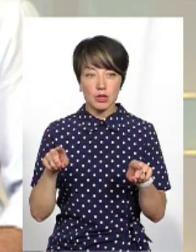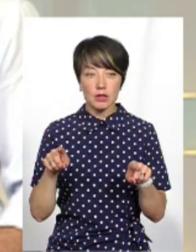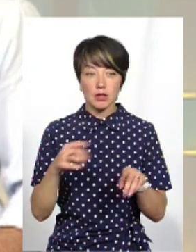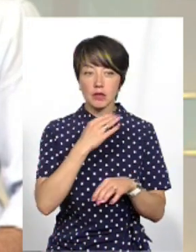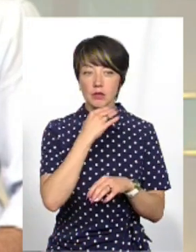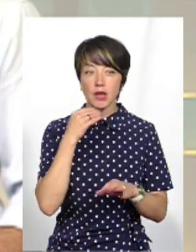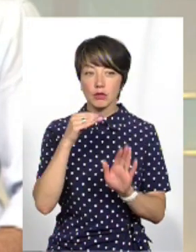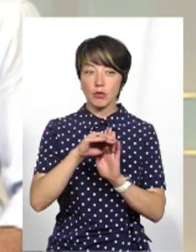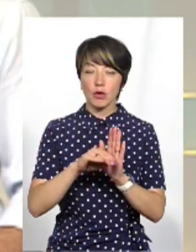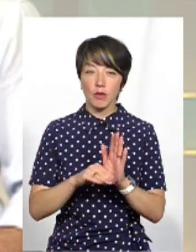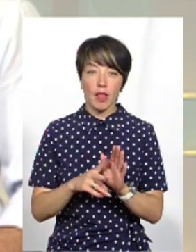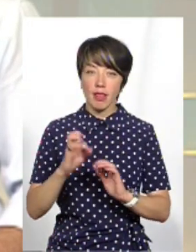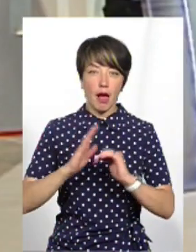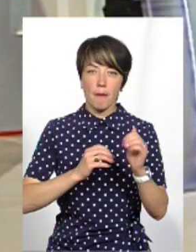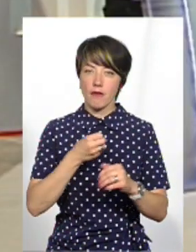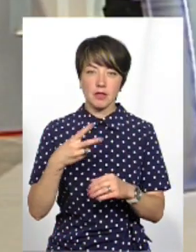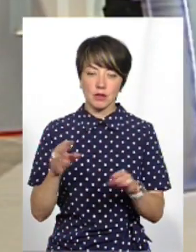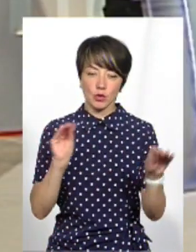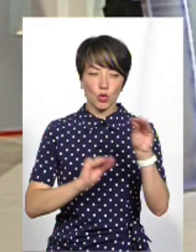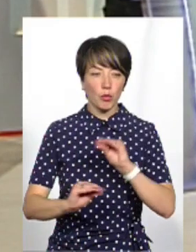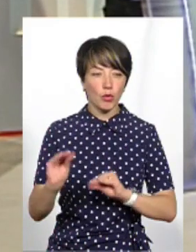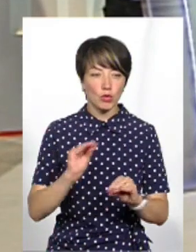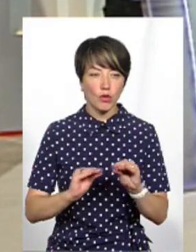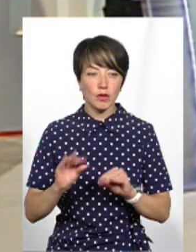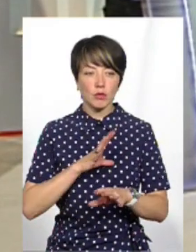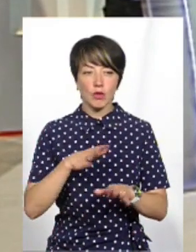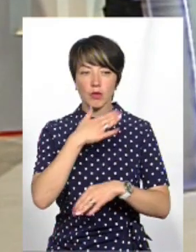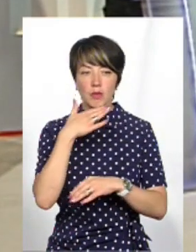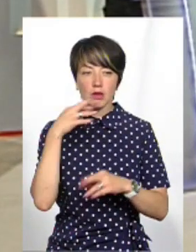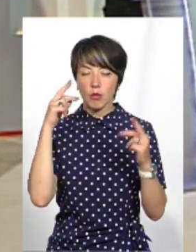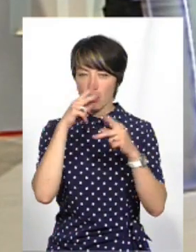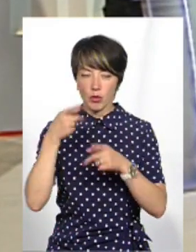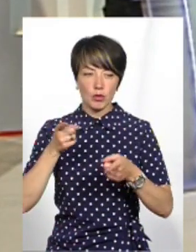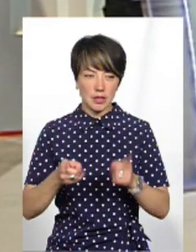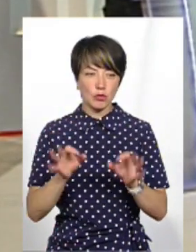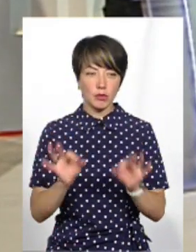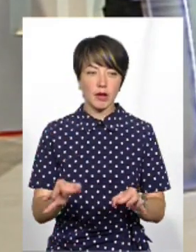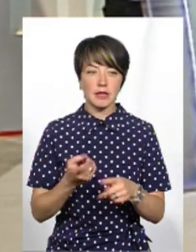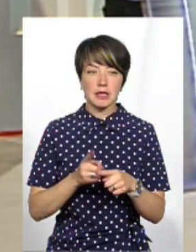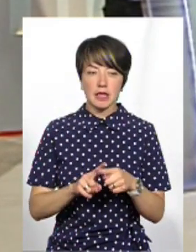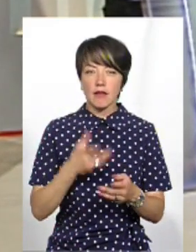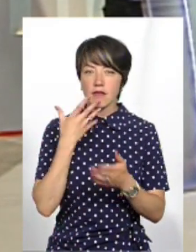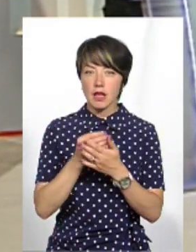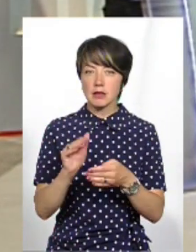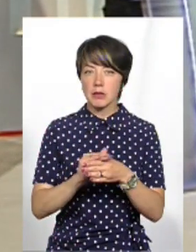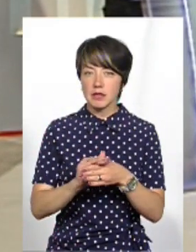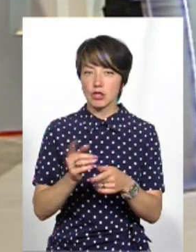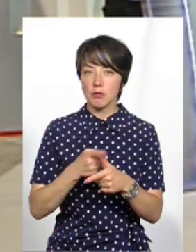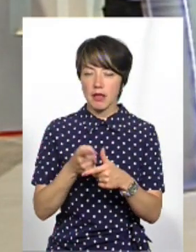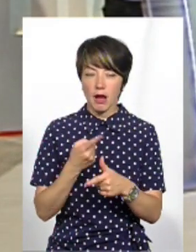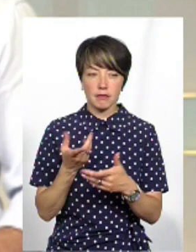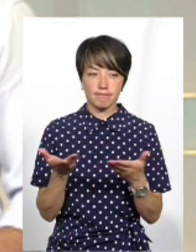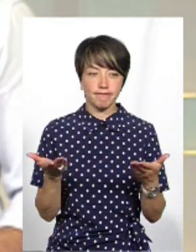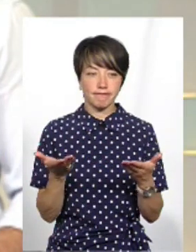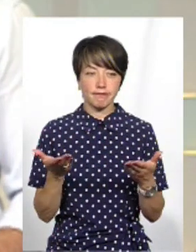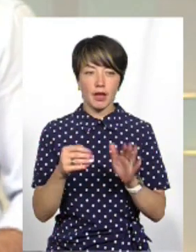і досить багато програм були дуже непрофесійно скомпоновані, і була величезна кількість помилок, це правда. Навіть у власних прізвищах, іменах.